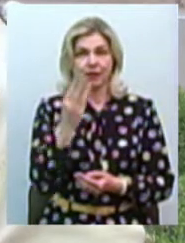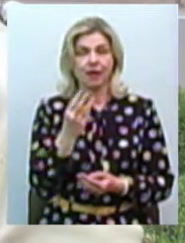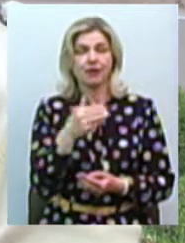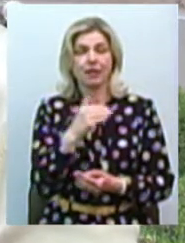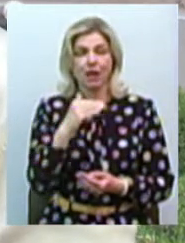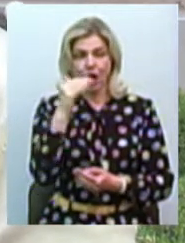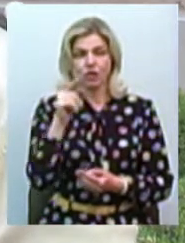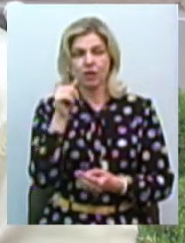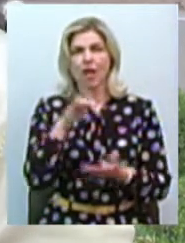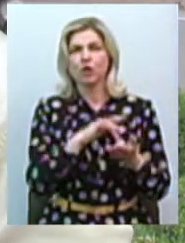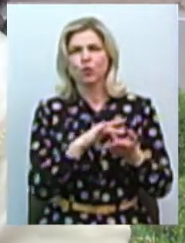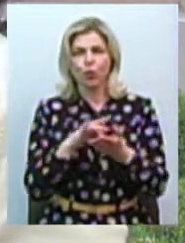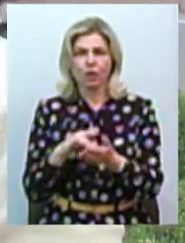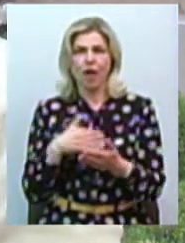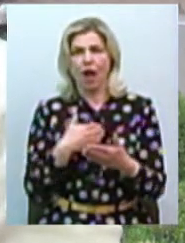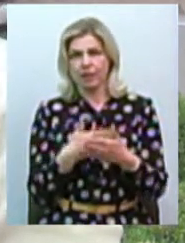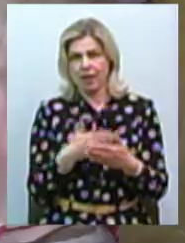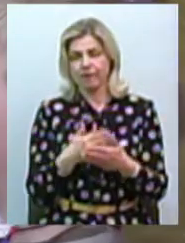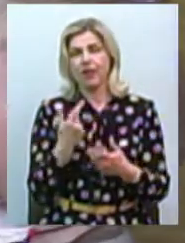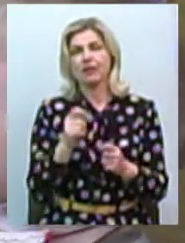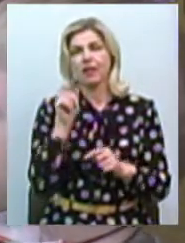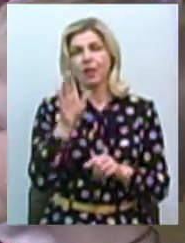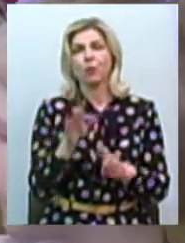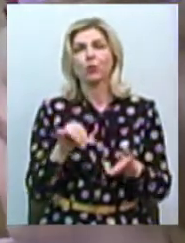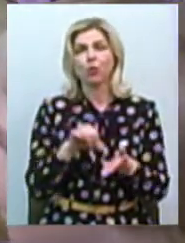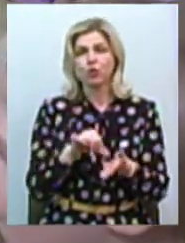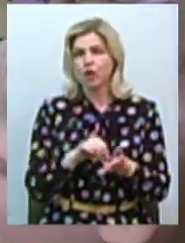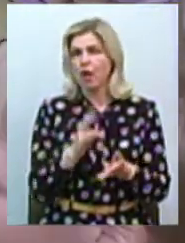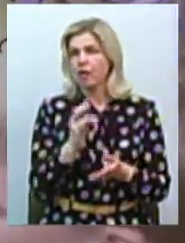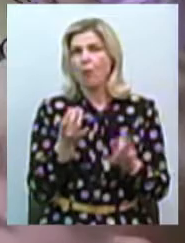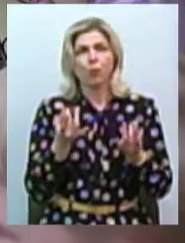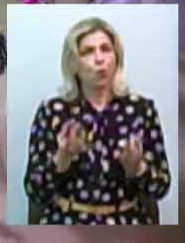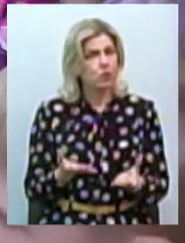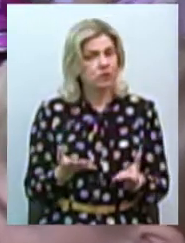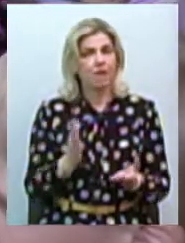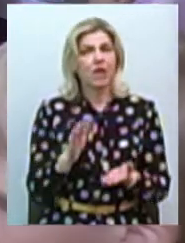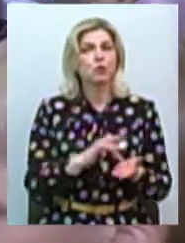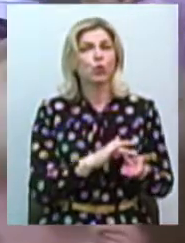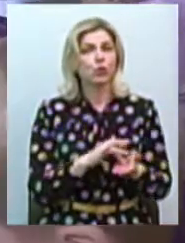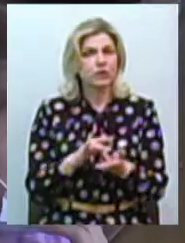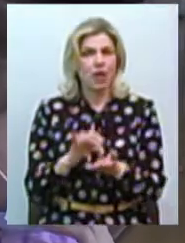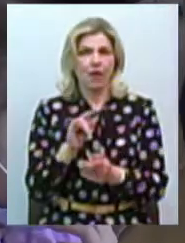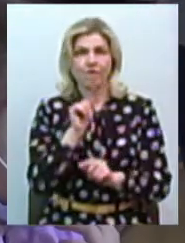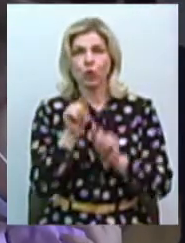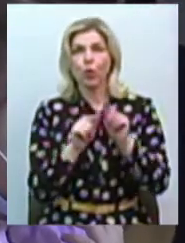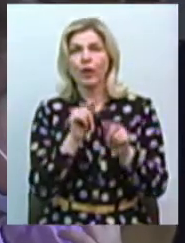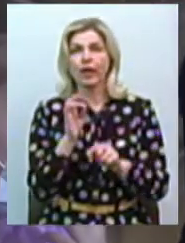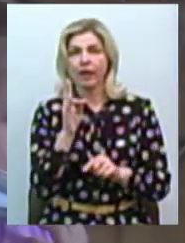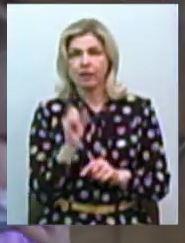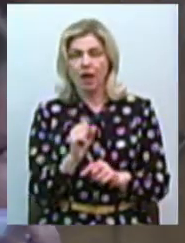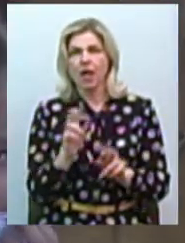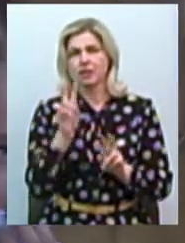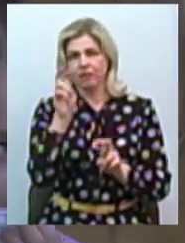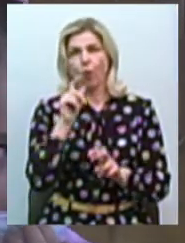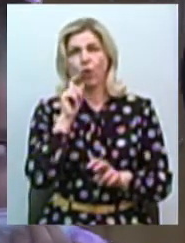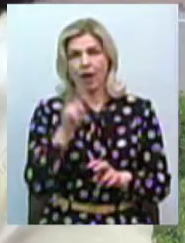екскурсія інтерактивна, де вони будуть приймати участь не просто у екскурсії, а у вікторині. Називається вона «Україна – це